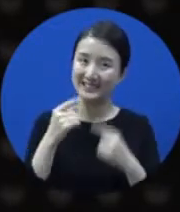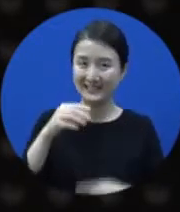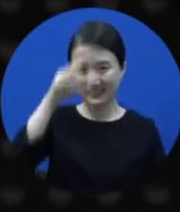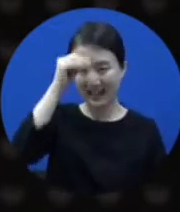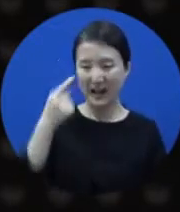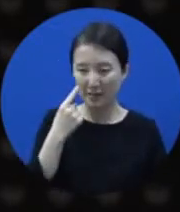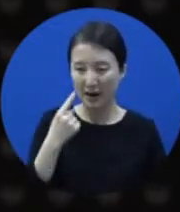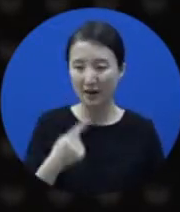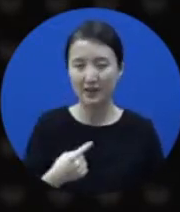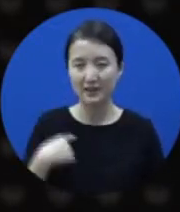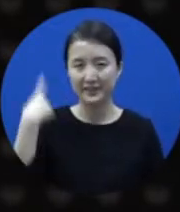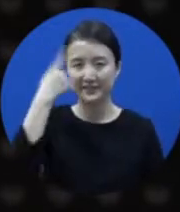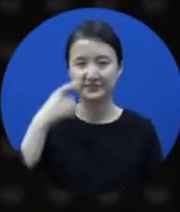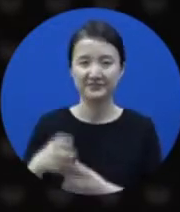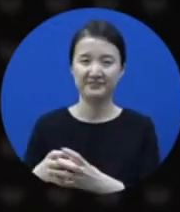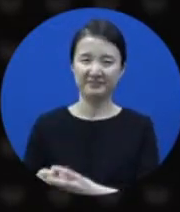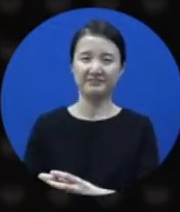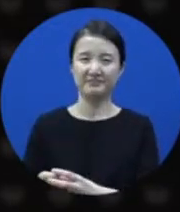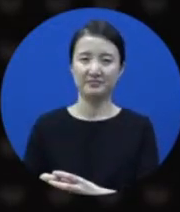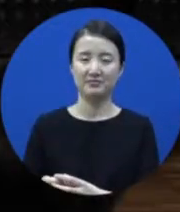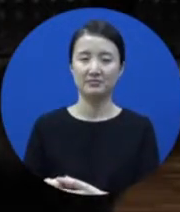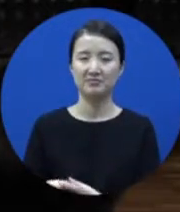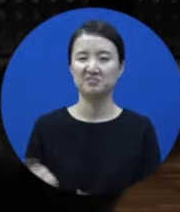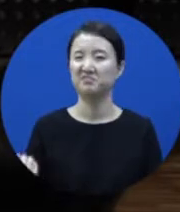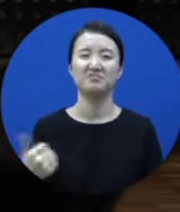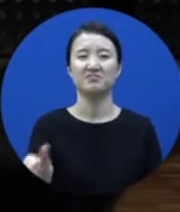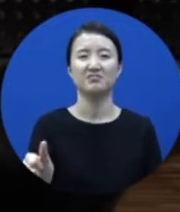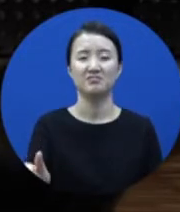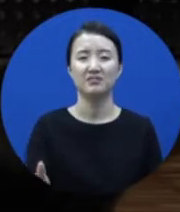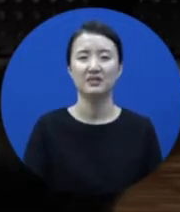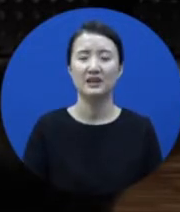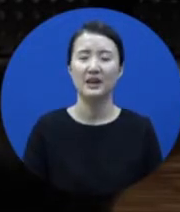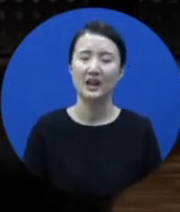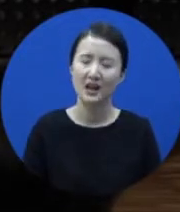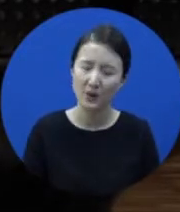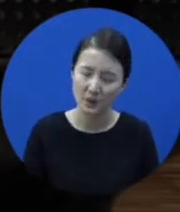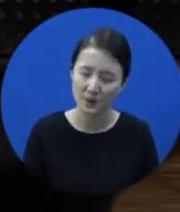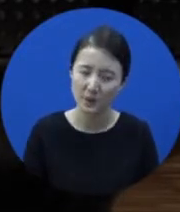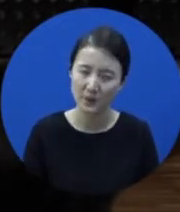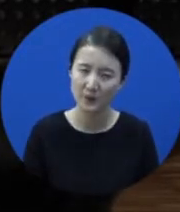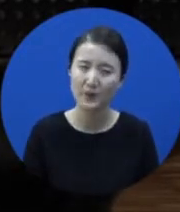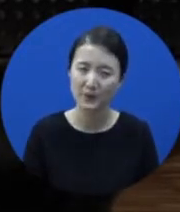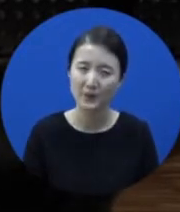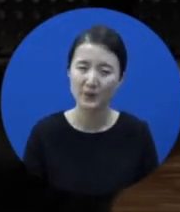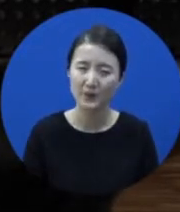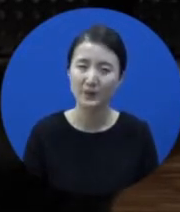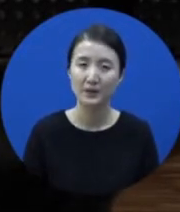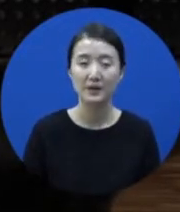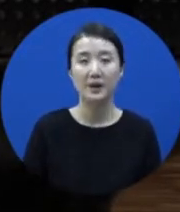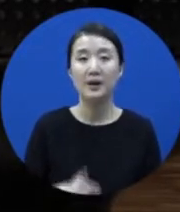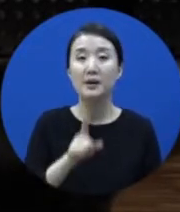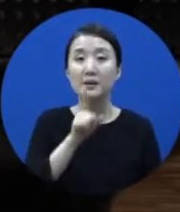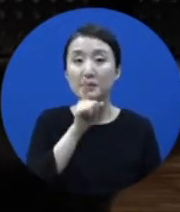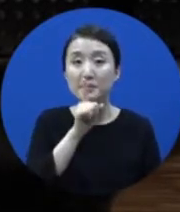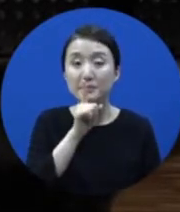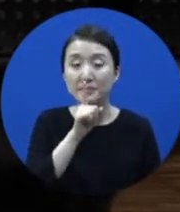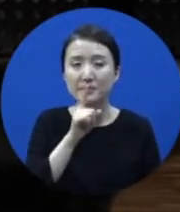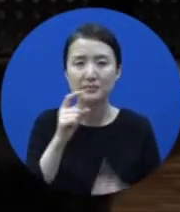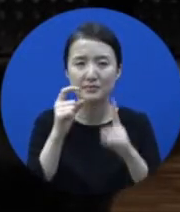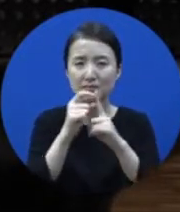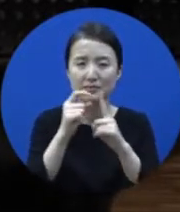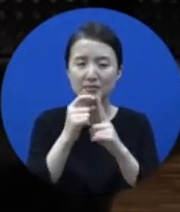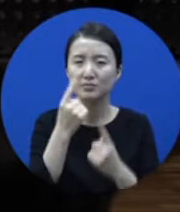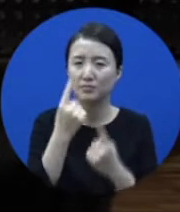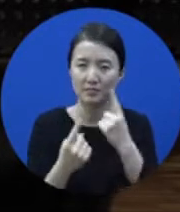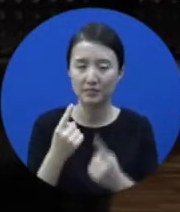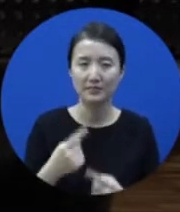그렇지? 이러고 가는 거예요. 뭐냐면 말이 중요한 게 아니라 내 가슴을 담는 거죠. 네, 나의